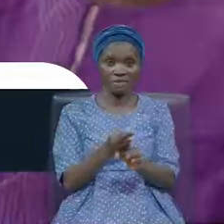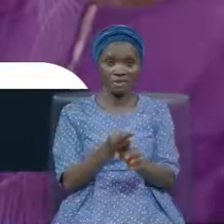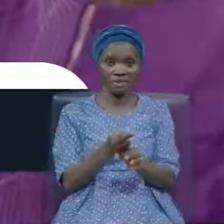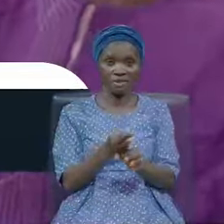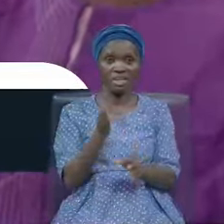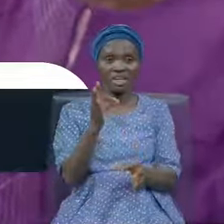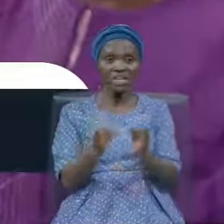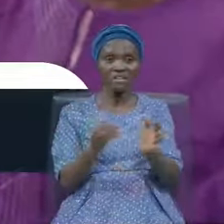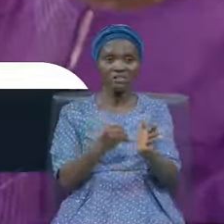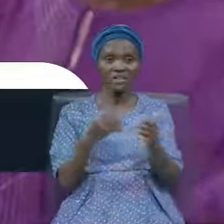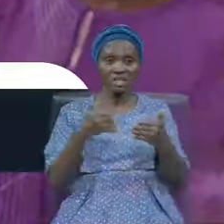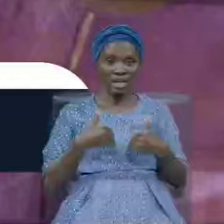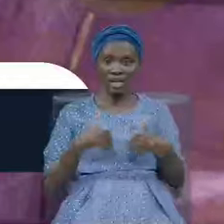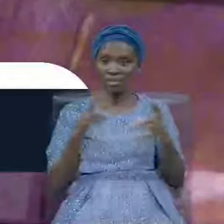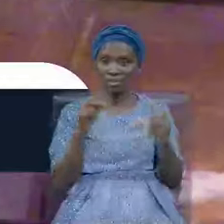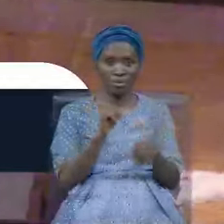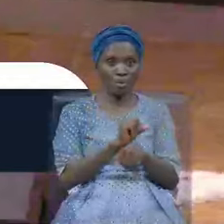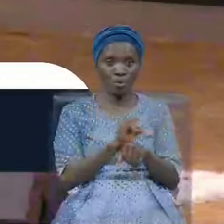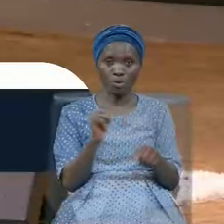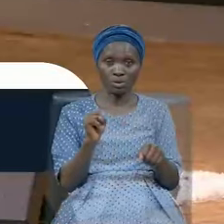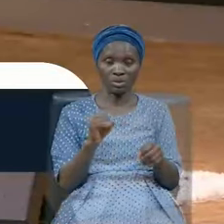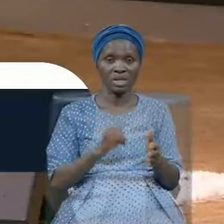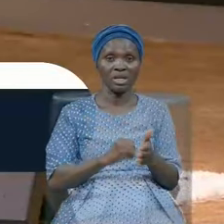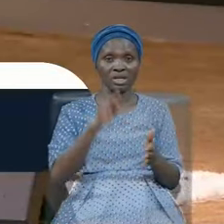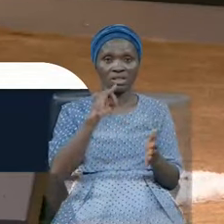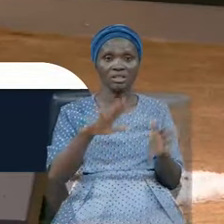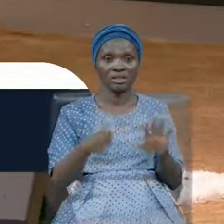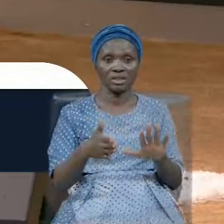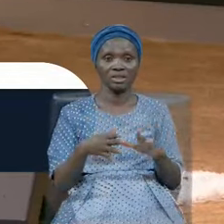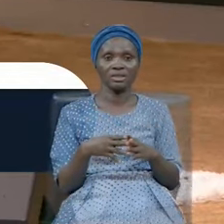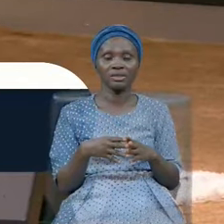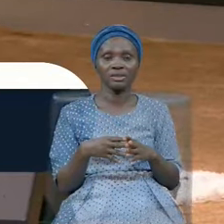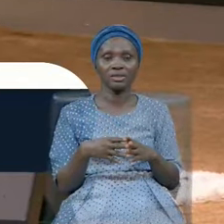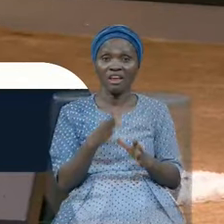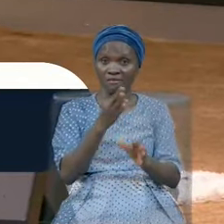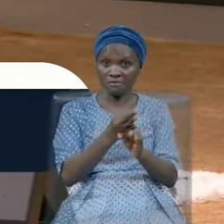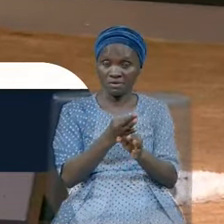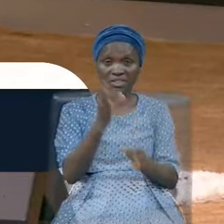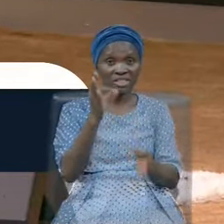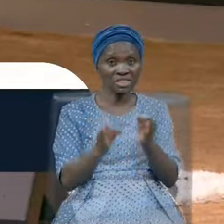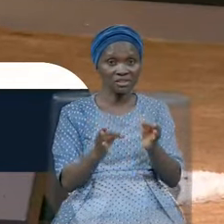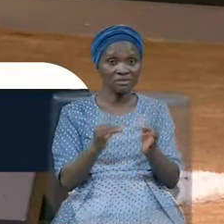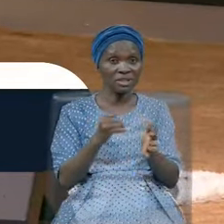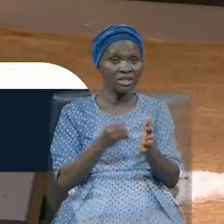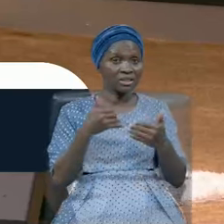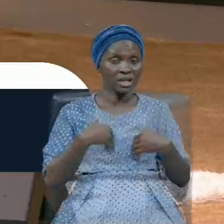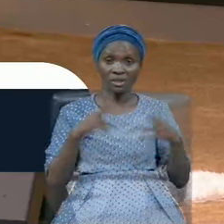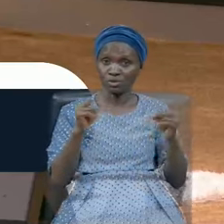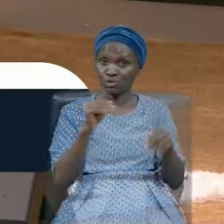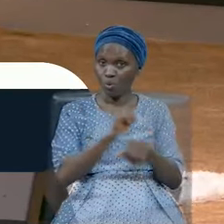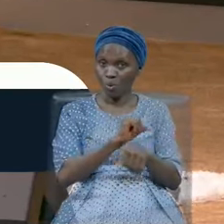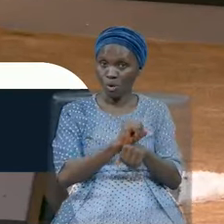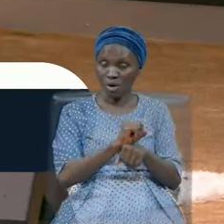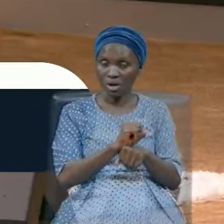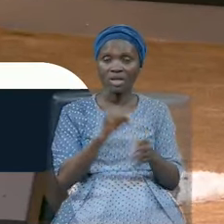Il en est ainsi de la foi. Si elle n'a pas les œuvres, elle est morte en elle-même. Si la foi n'a pas les œuvres, elle